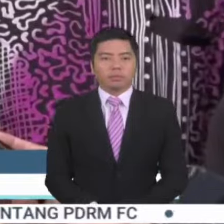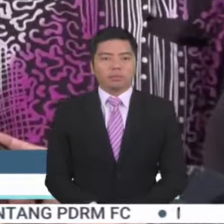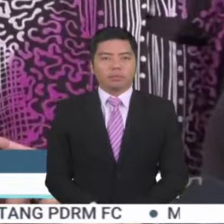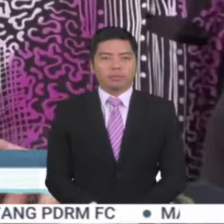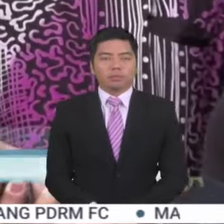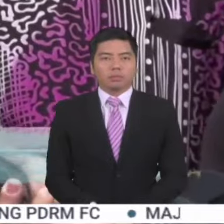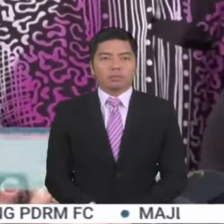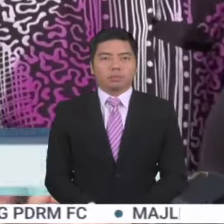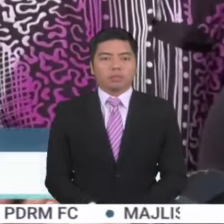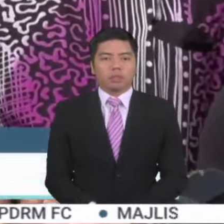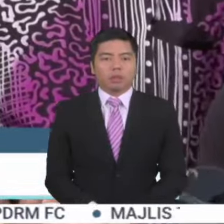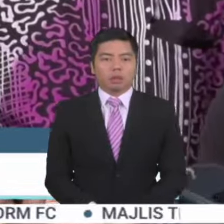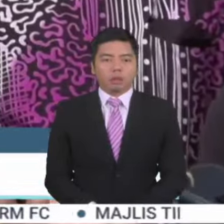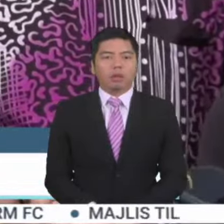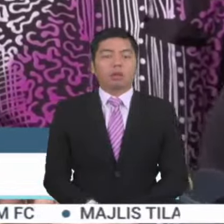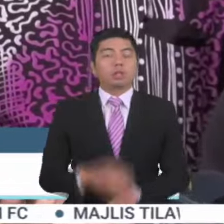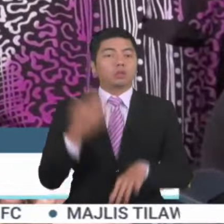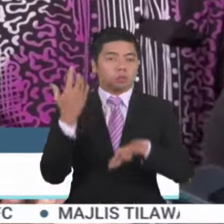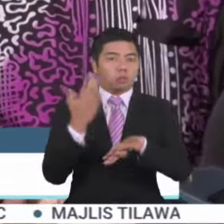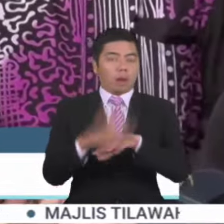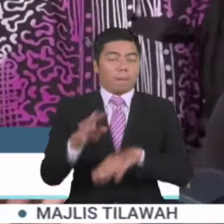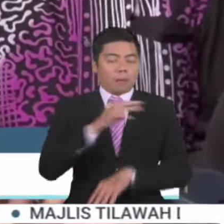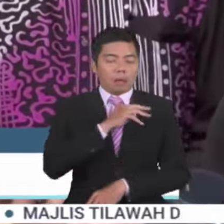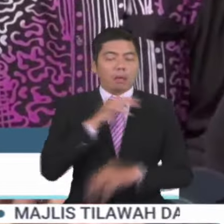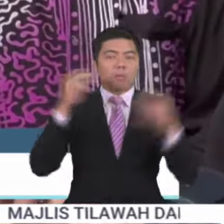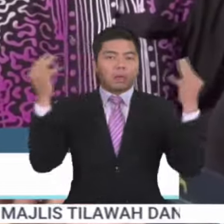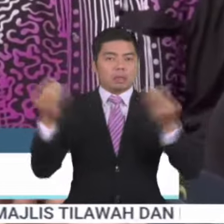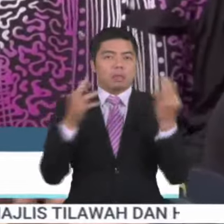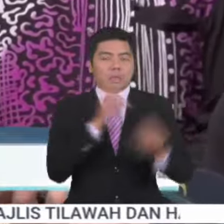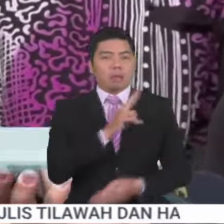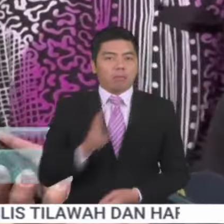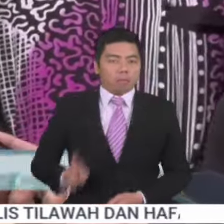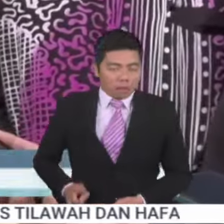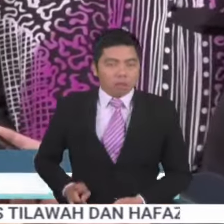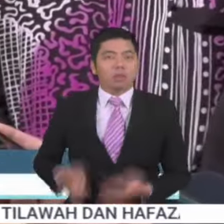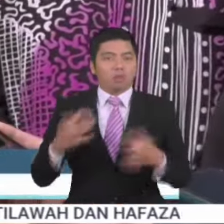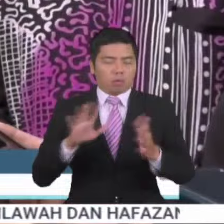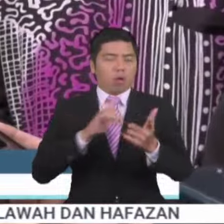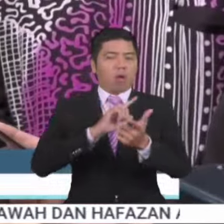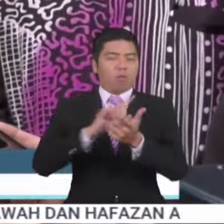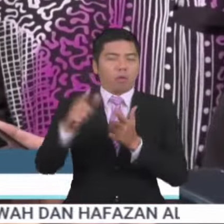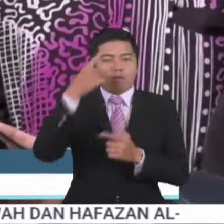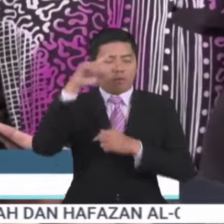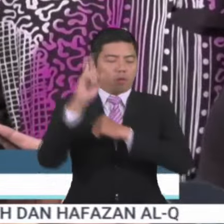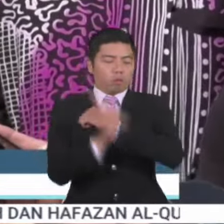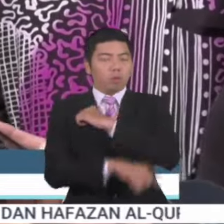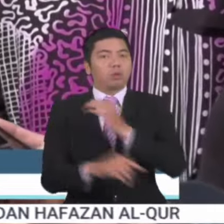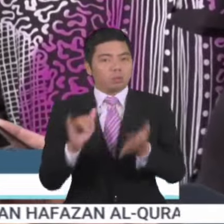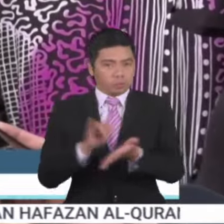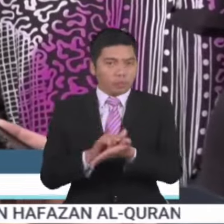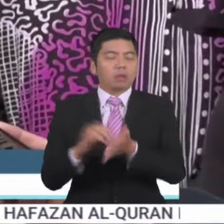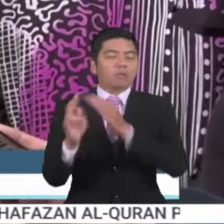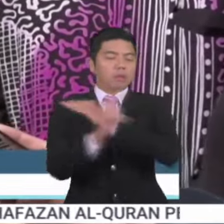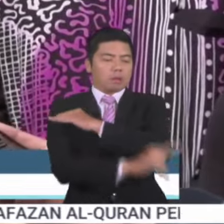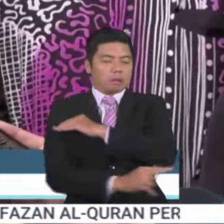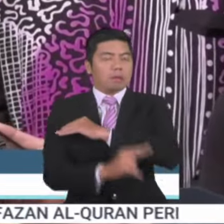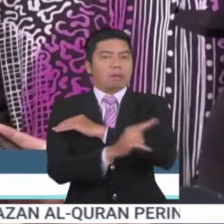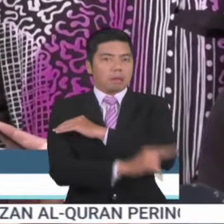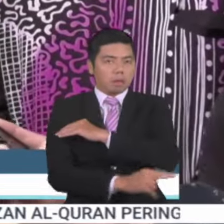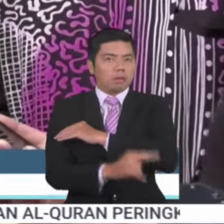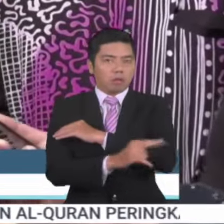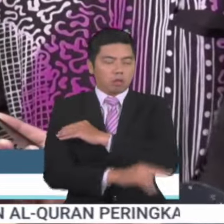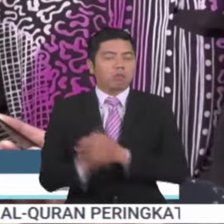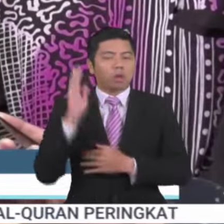Setelah Majlis Raja-Raja memberikan perkenan kepada pandangan hukum tersebut, dan negeri-negeri akan